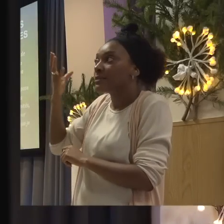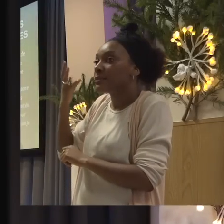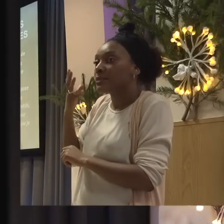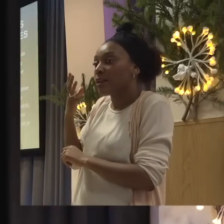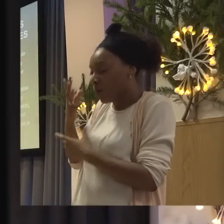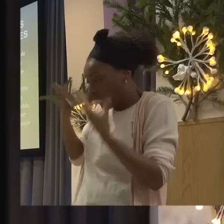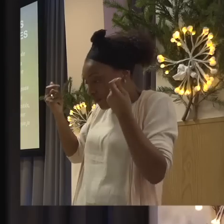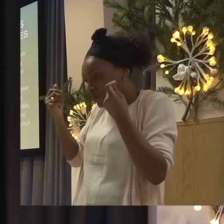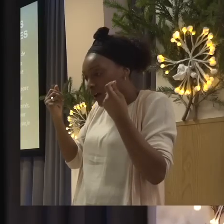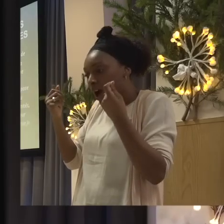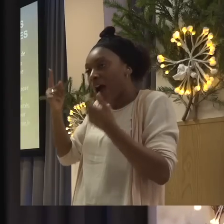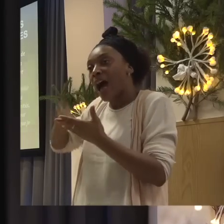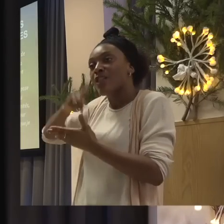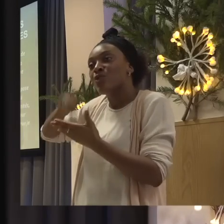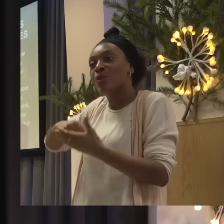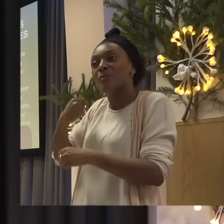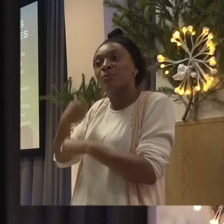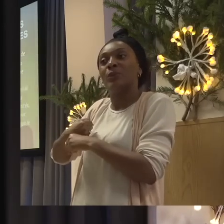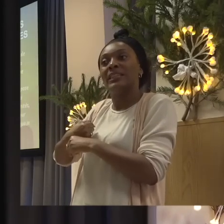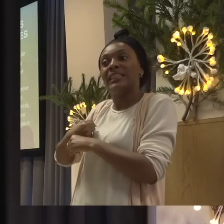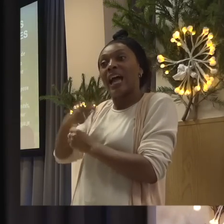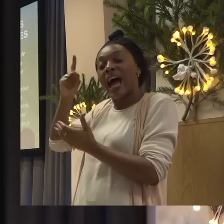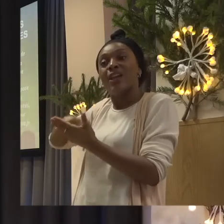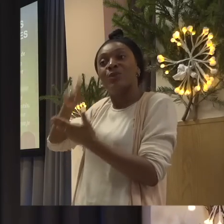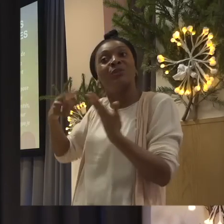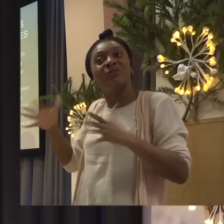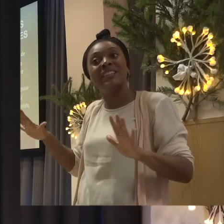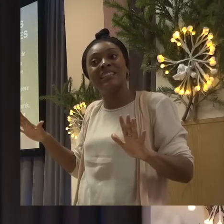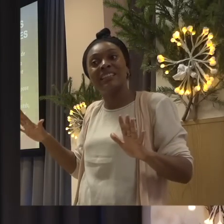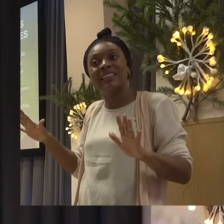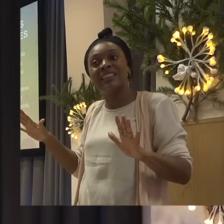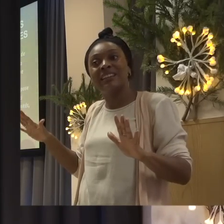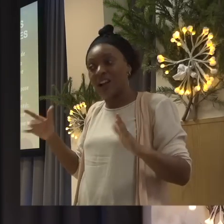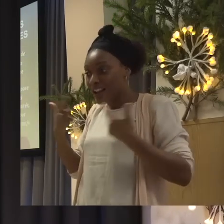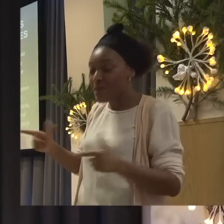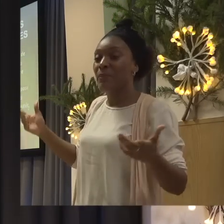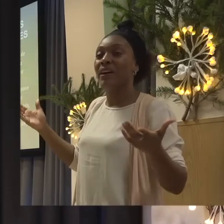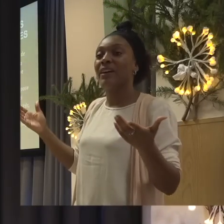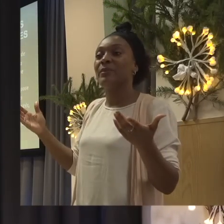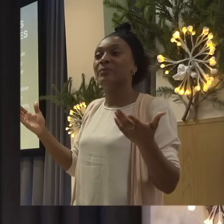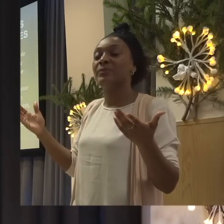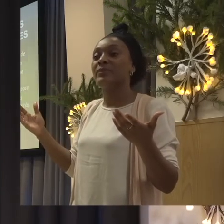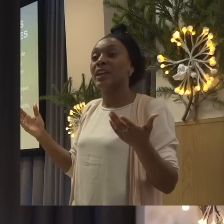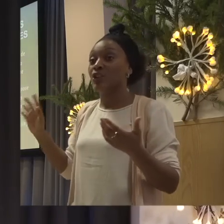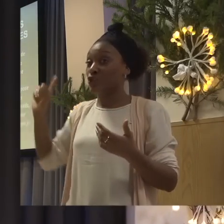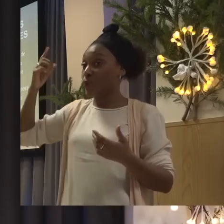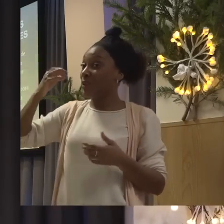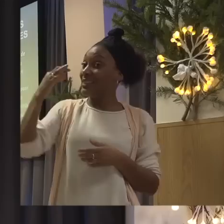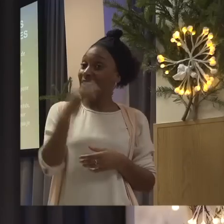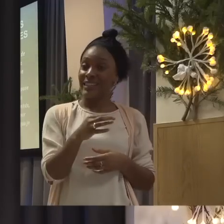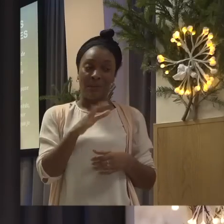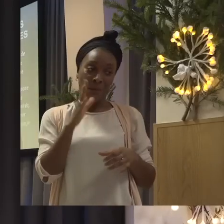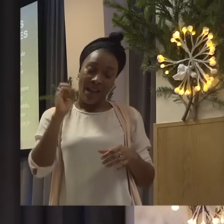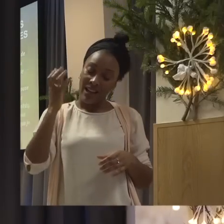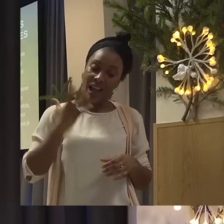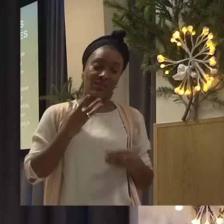à Paul, ma grâce te suffit. Et ça ne s'arrête pas là. Il dit, ma puissance s'accomplit dans la